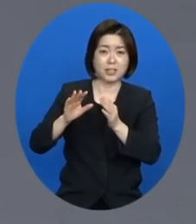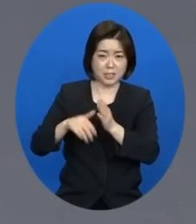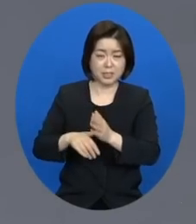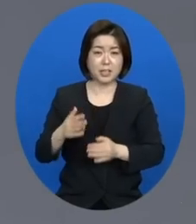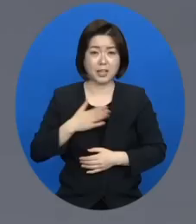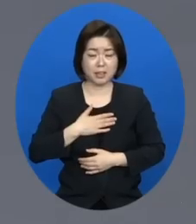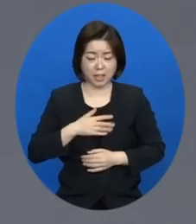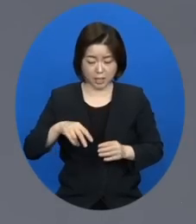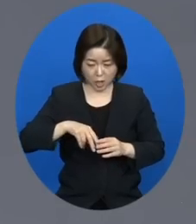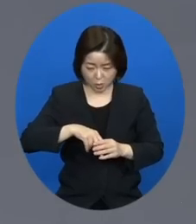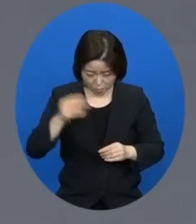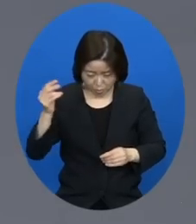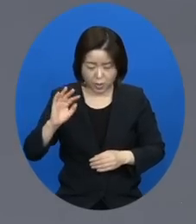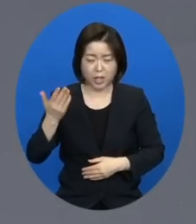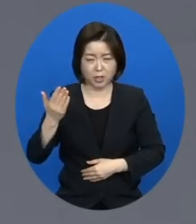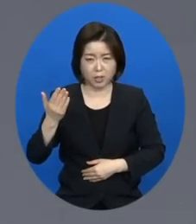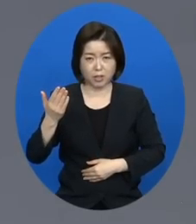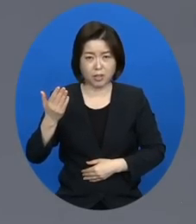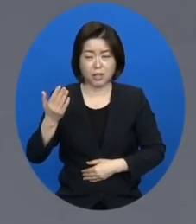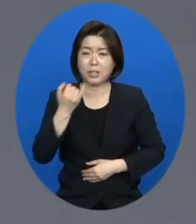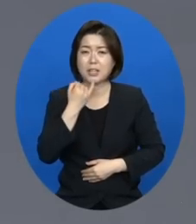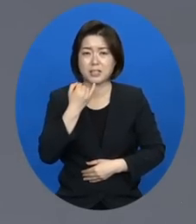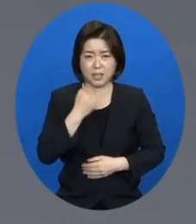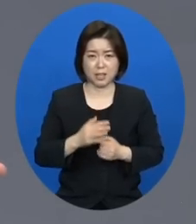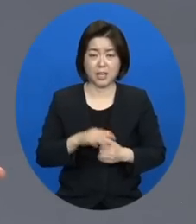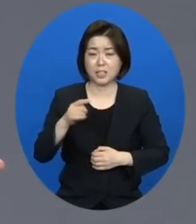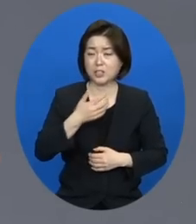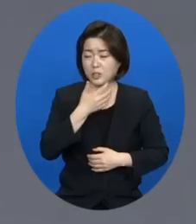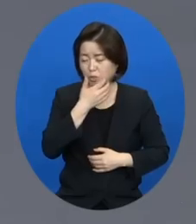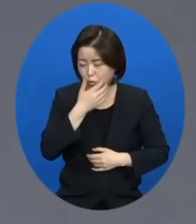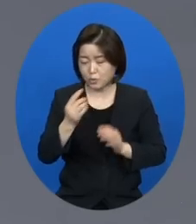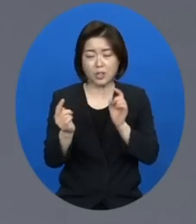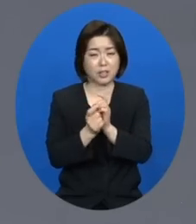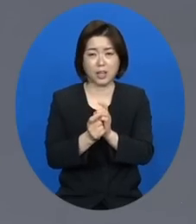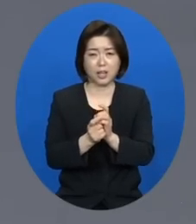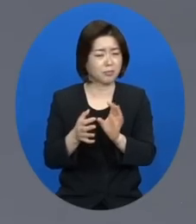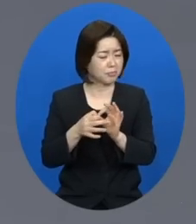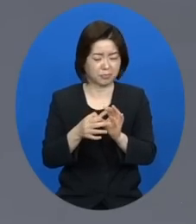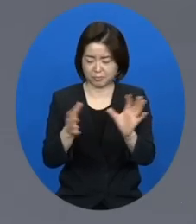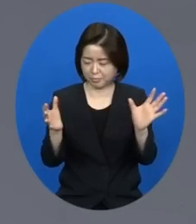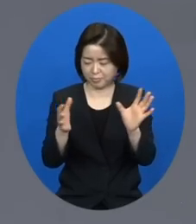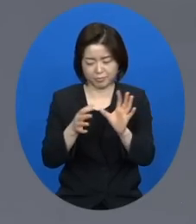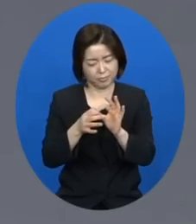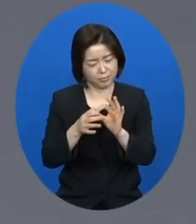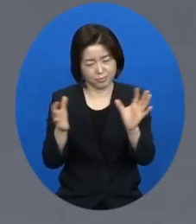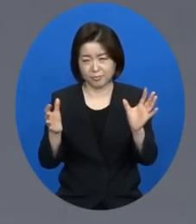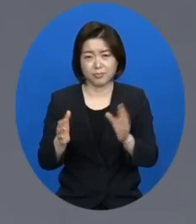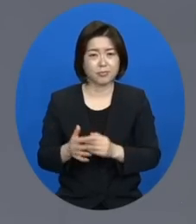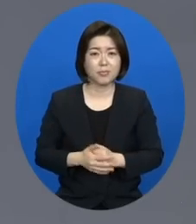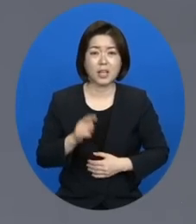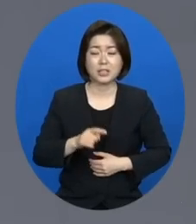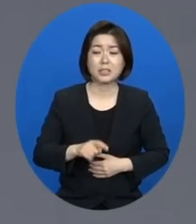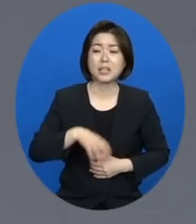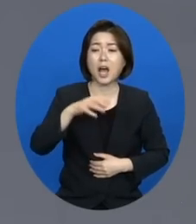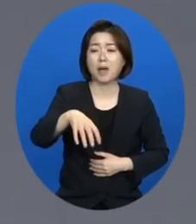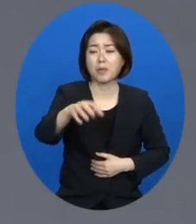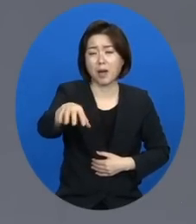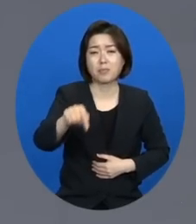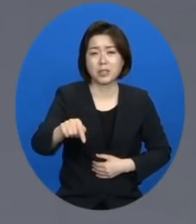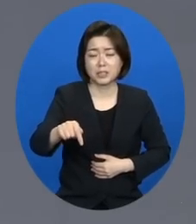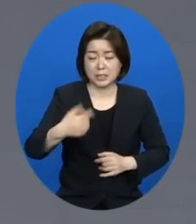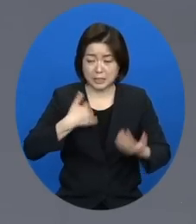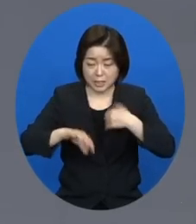내가 옷이 벗겨진들 그 수치상한들 괜찮아, 그 앞에 있는 기쁨을